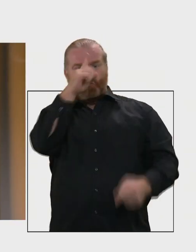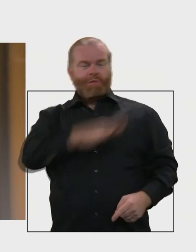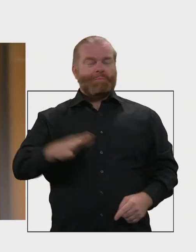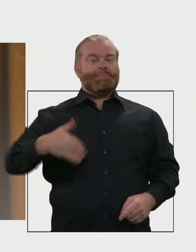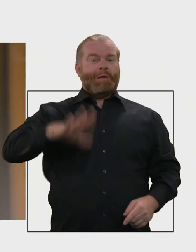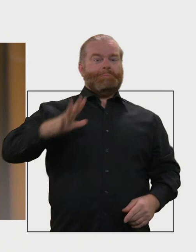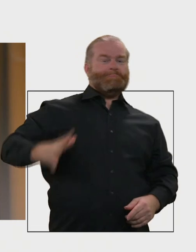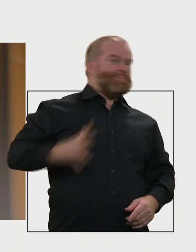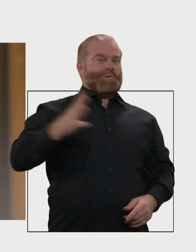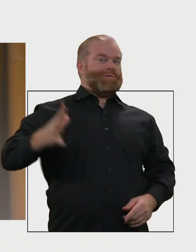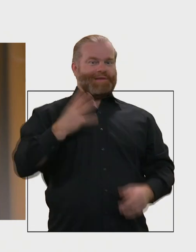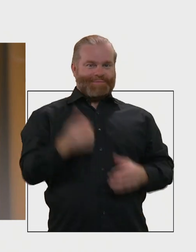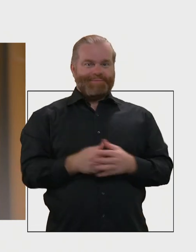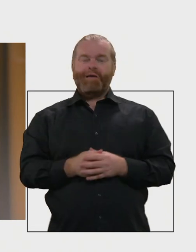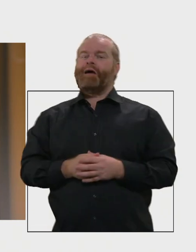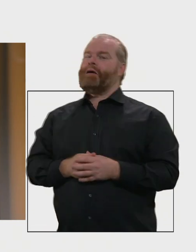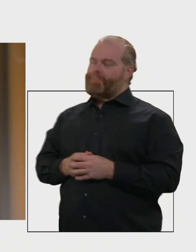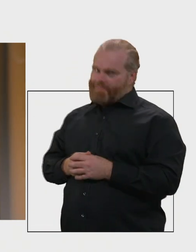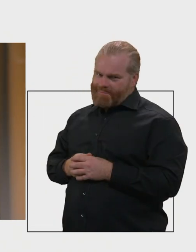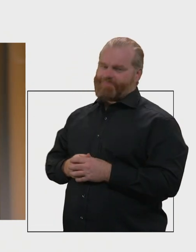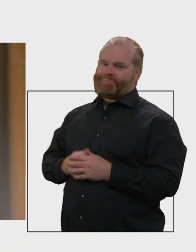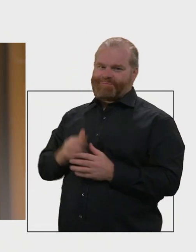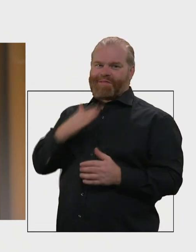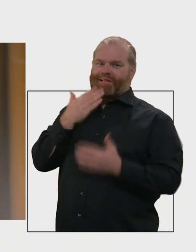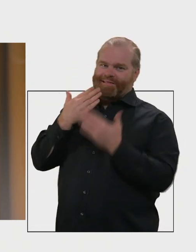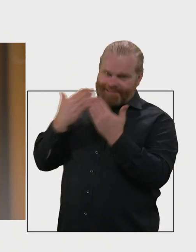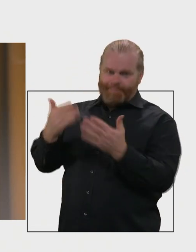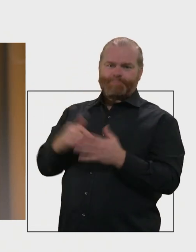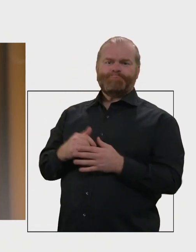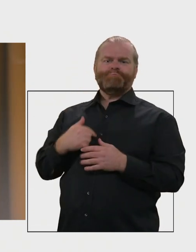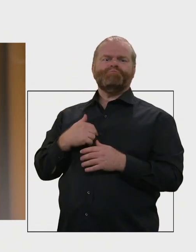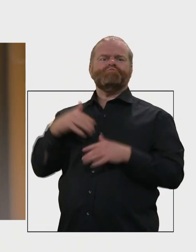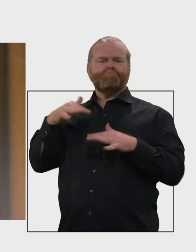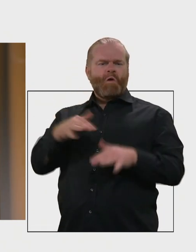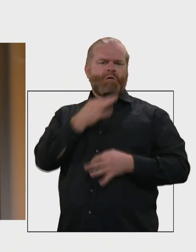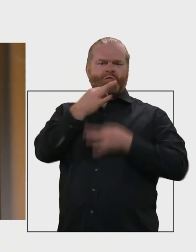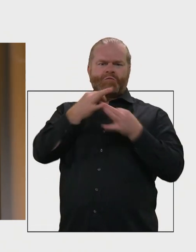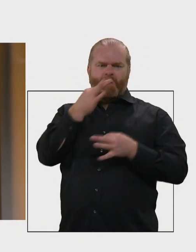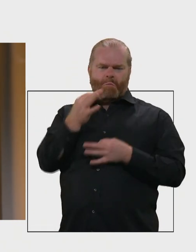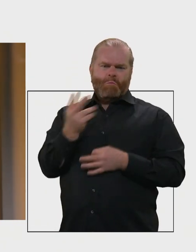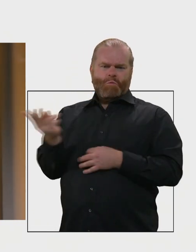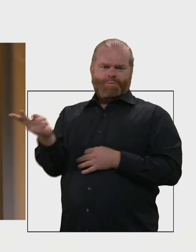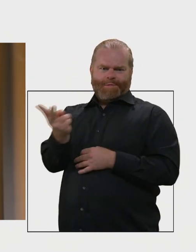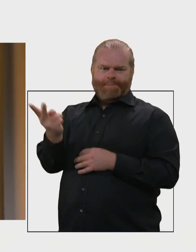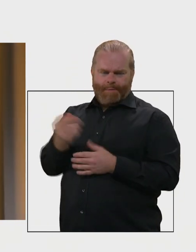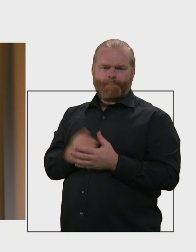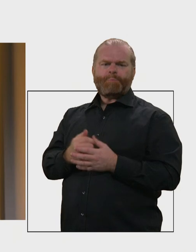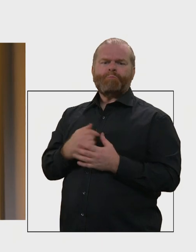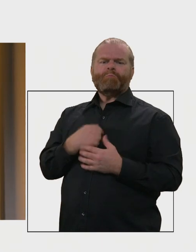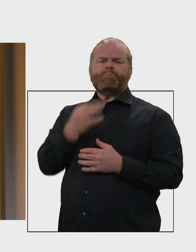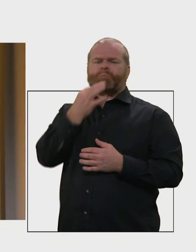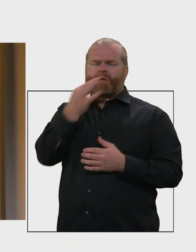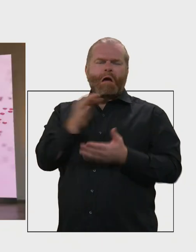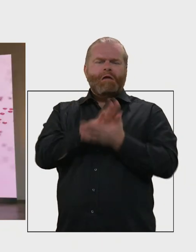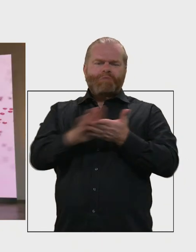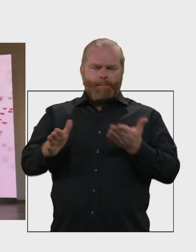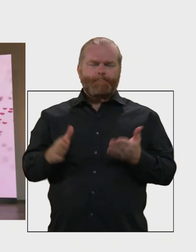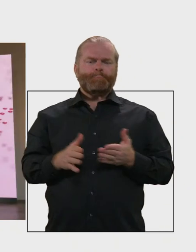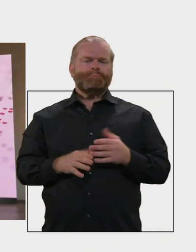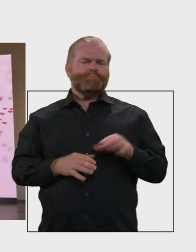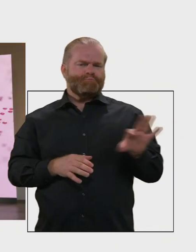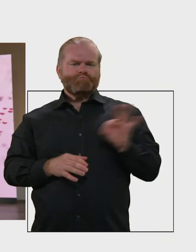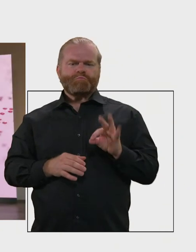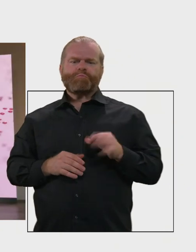euch beide. Ich frage einfach mal, arbeiten im Humboldt, und wer es beantworten will von euch